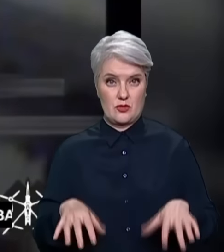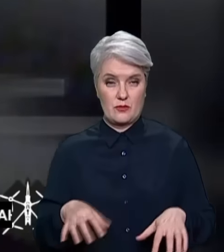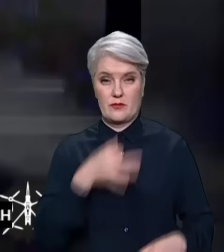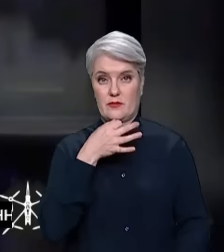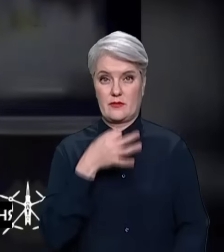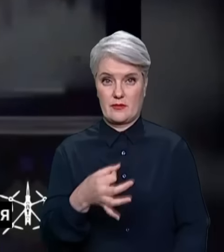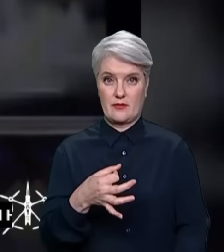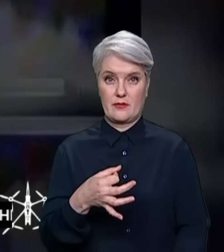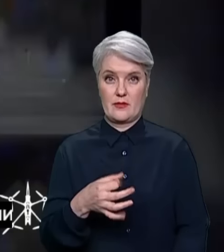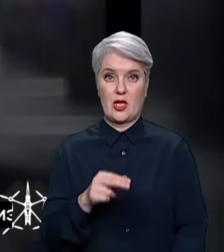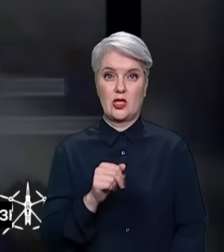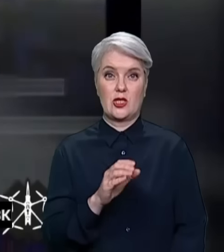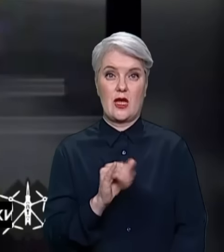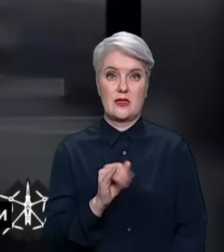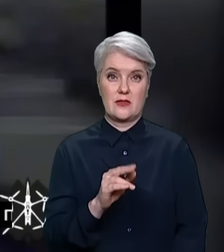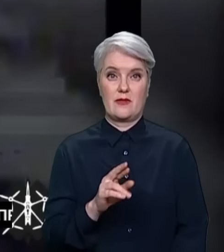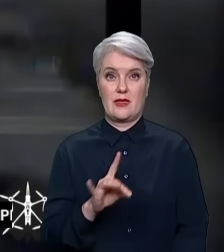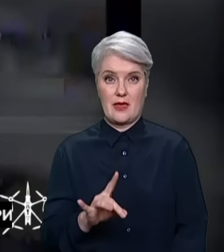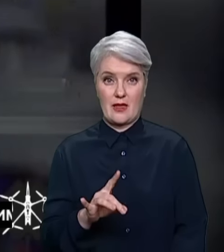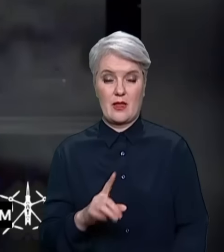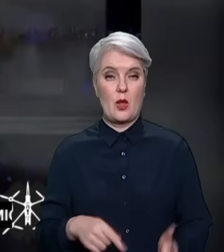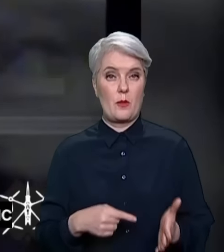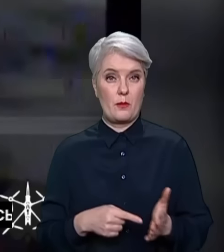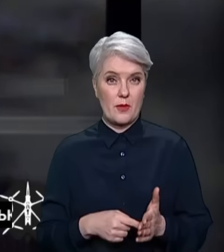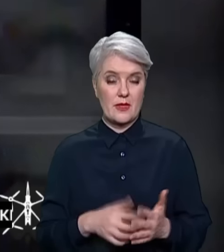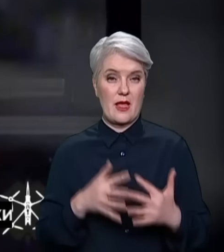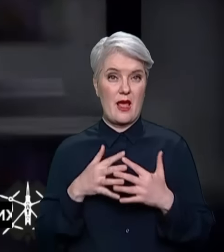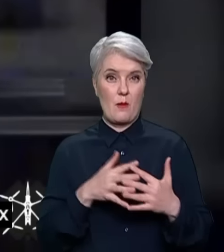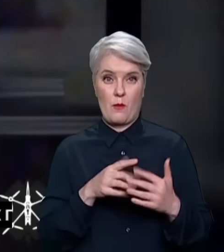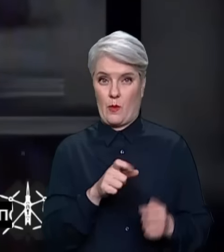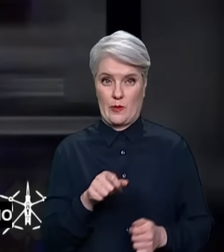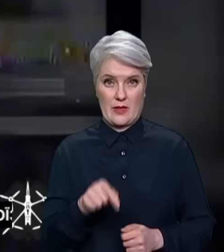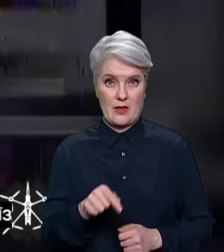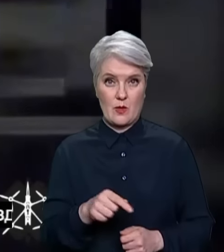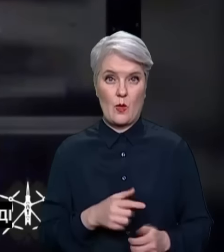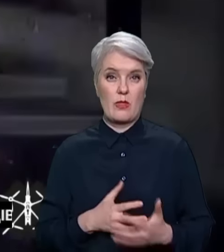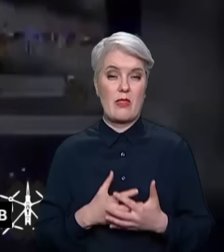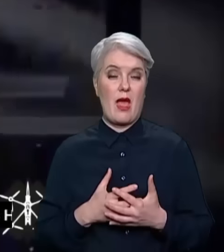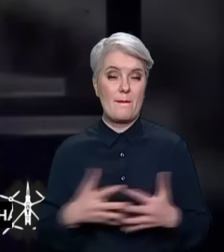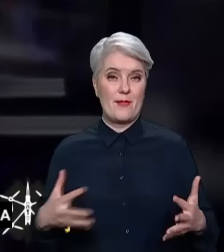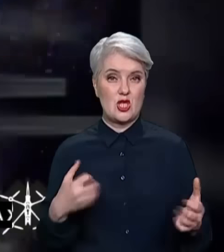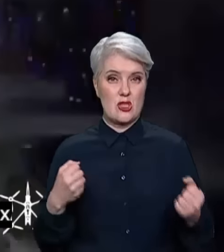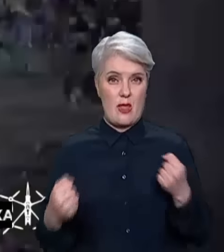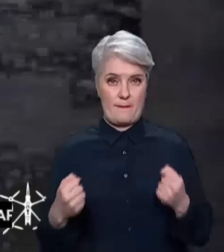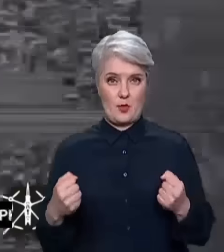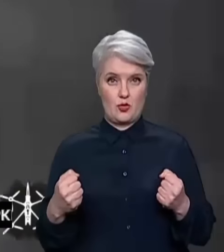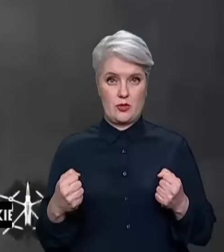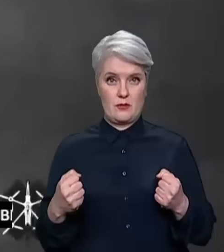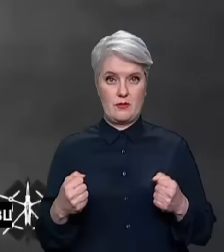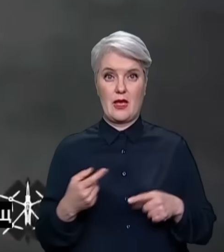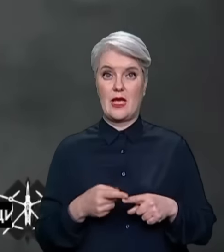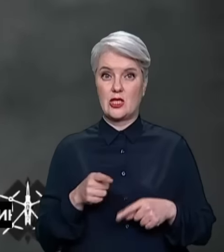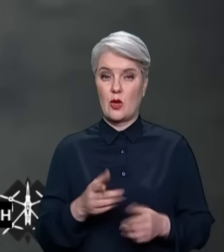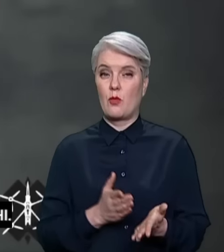головнокомандуючого сказав, що Часів-Яр – те місто на лінії зіткнення, бої за яке – одні з найбільш напружених. За словами Володимира Зеленського,